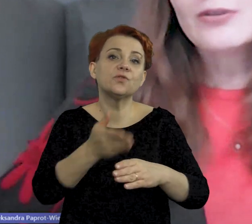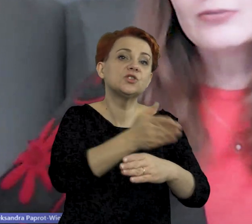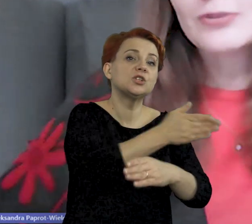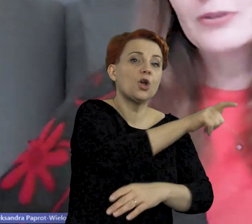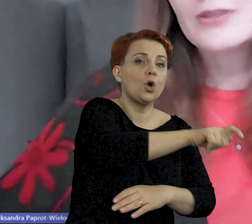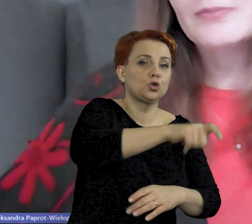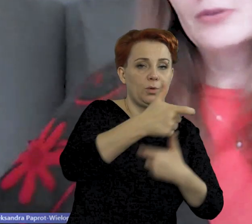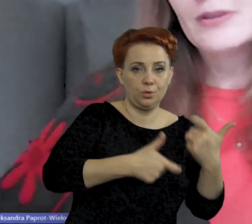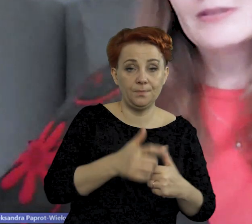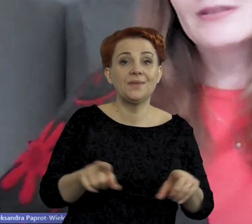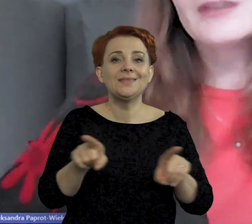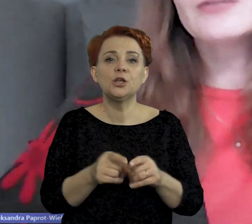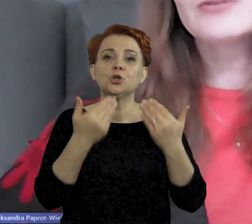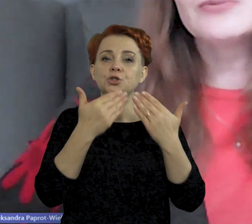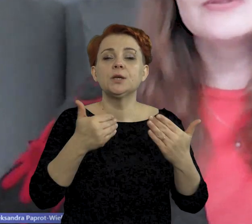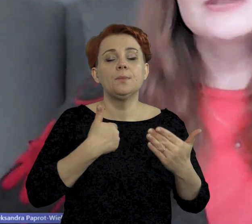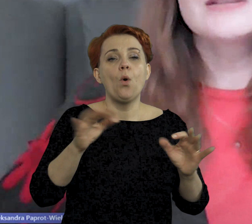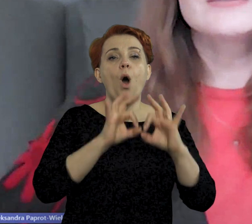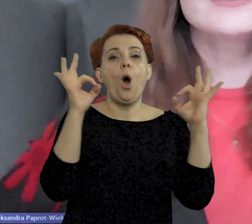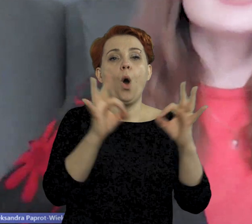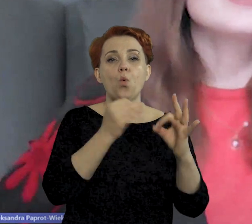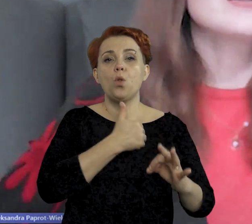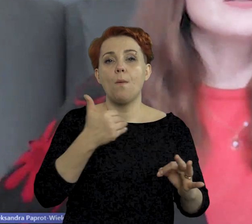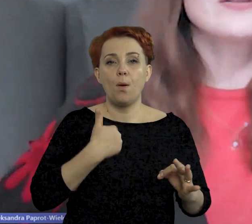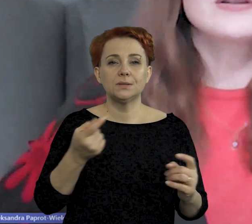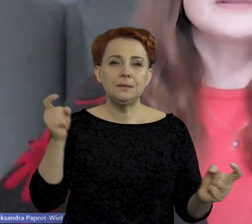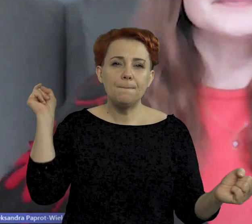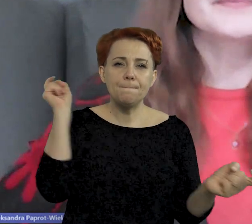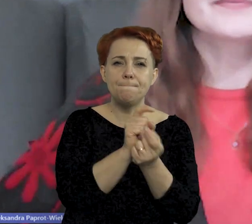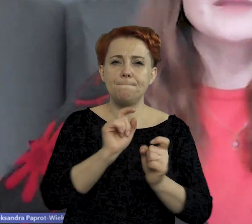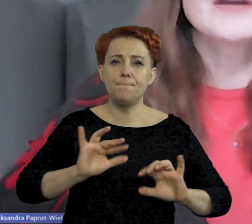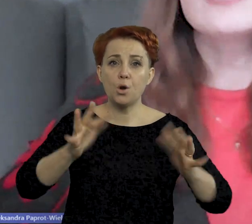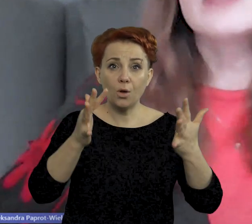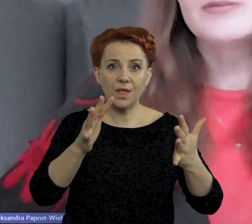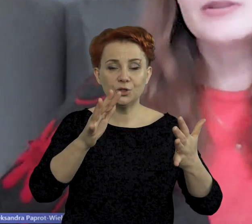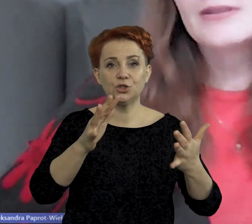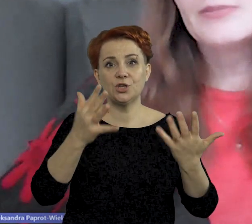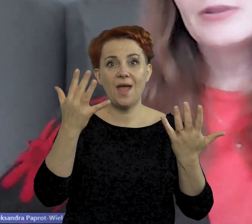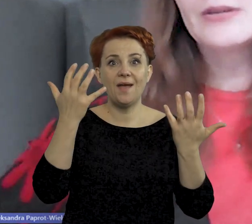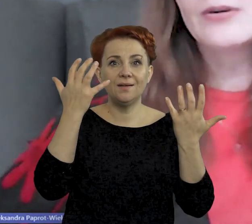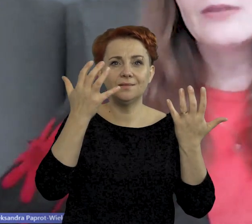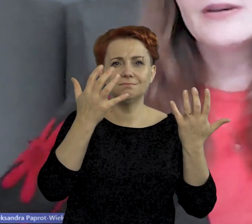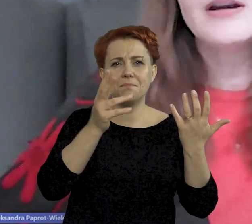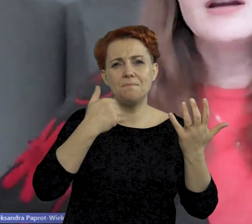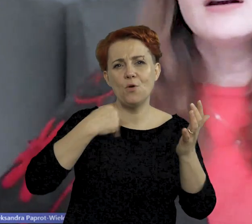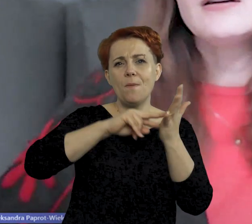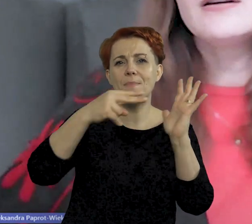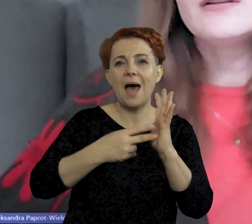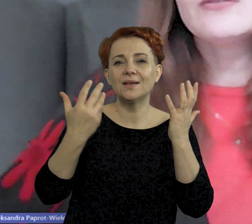się do tego ogólnopolski protest, tak, który był związany z wykreśleniem etnologii jako odrębnej dyscypliny